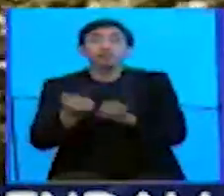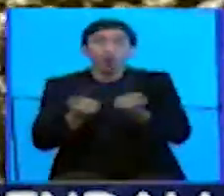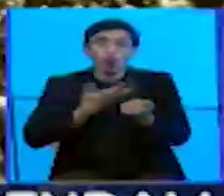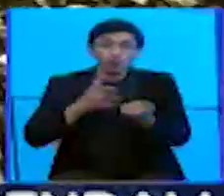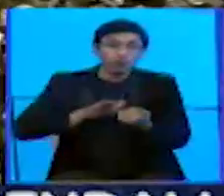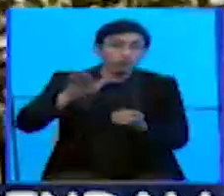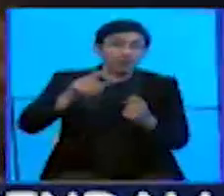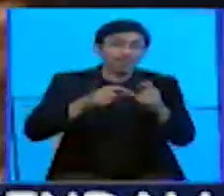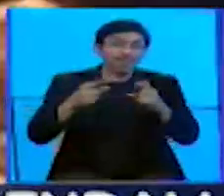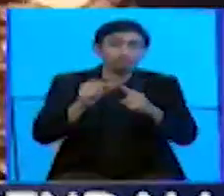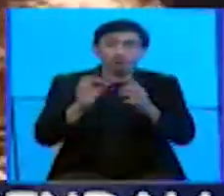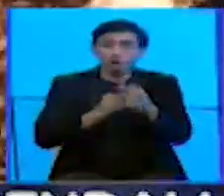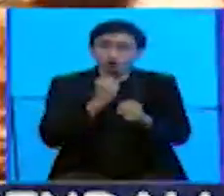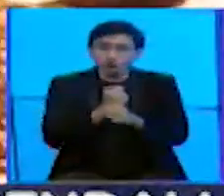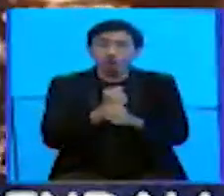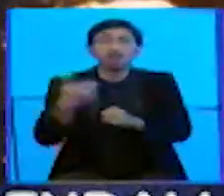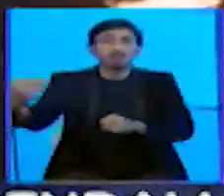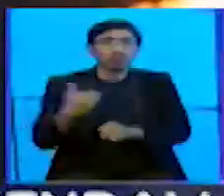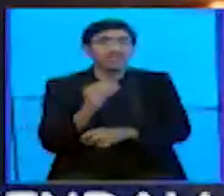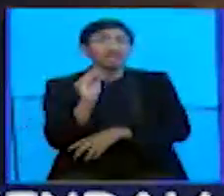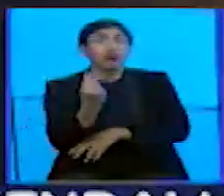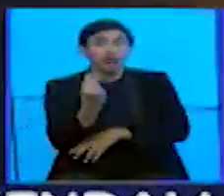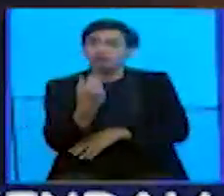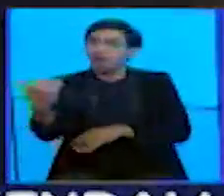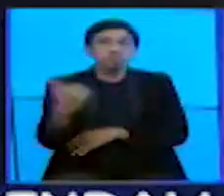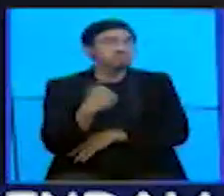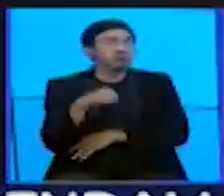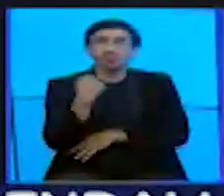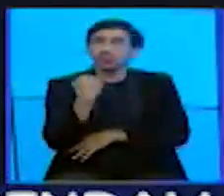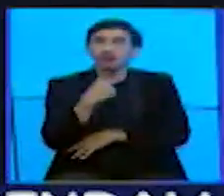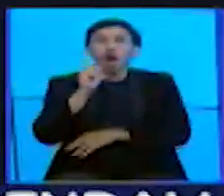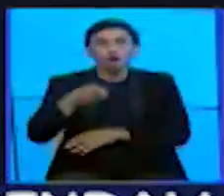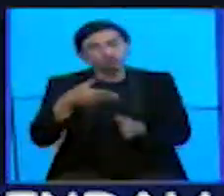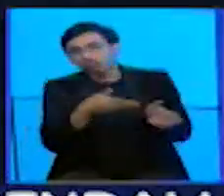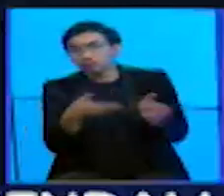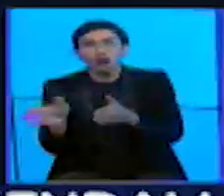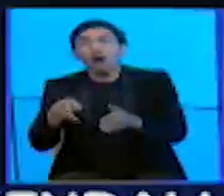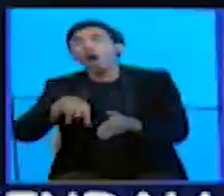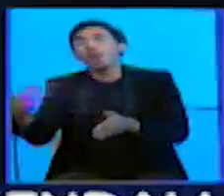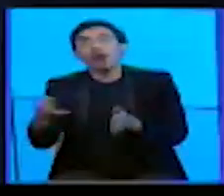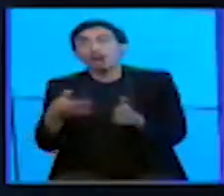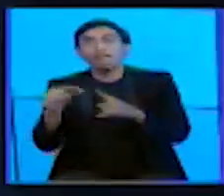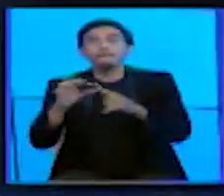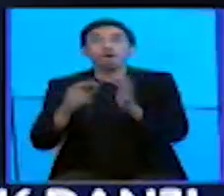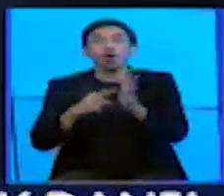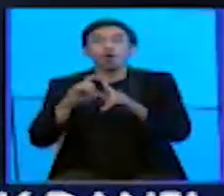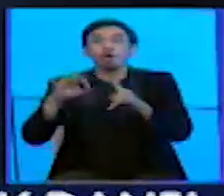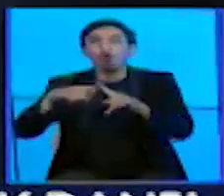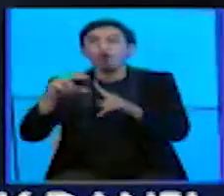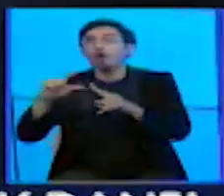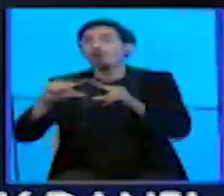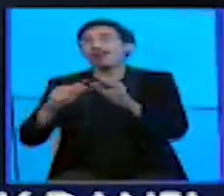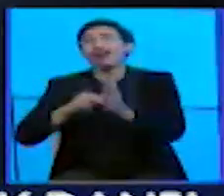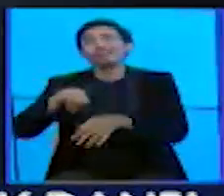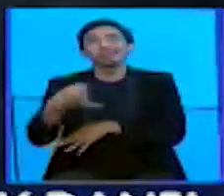arah Jakarta tidak bisa melintas, sempat dialihkan keluar pintu tol Pondok Ranji. Sedangkan kendaraan menuju Serpong dari arah